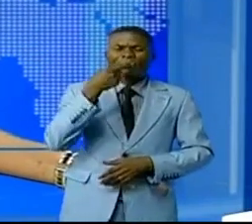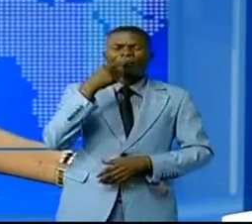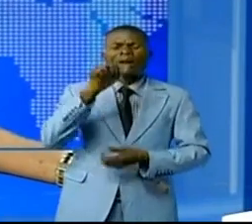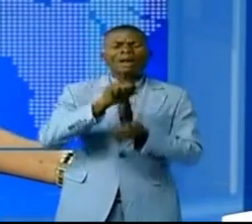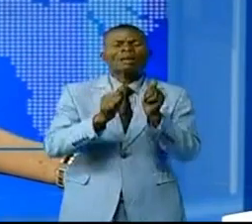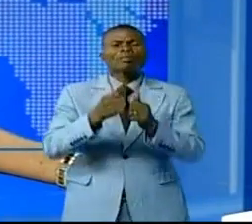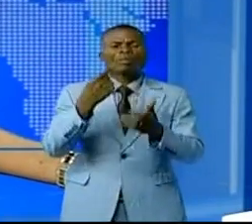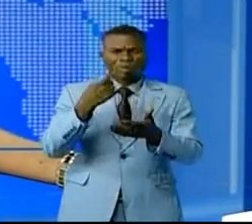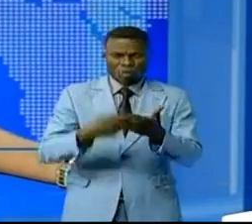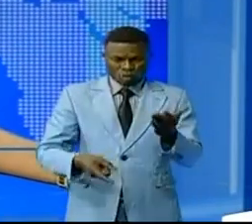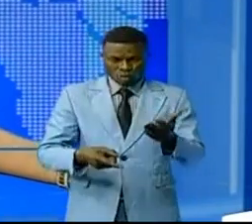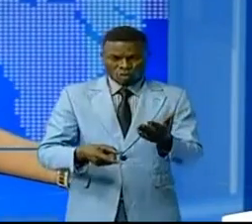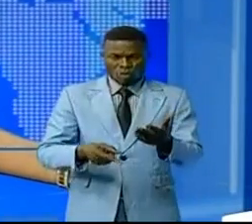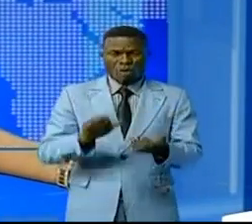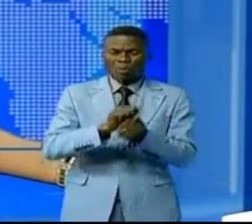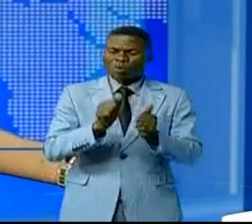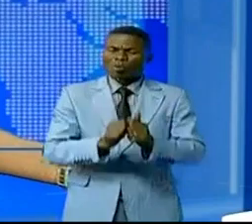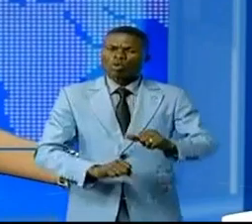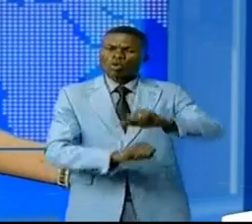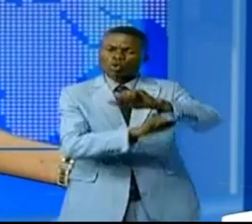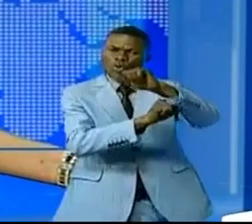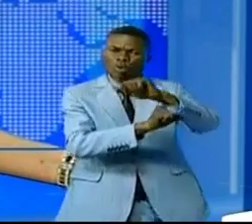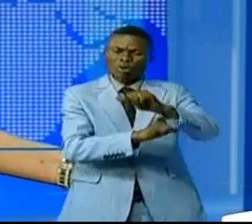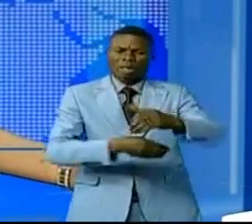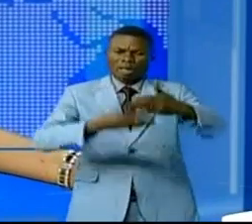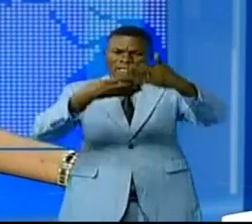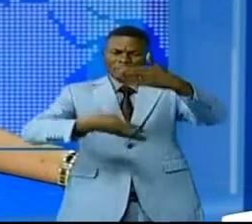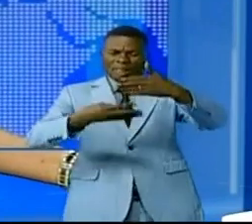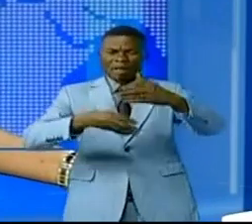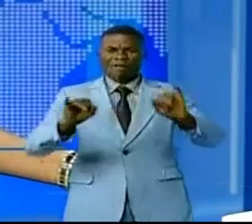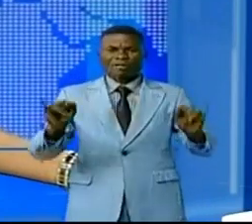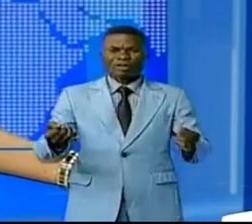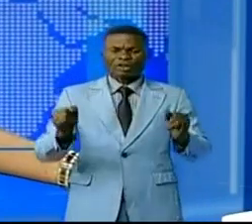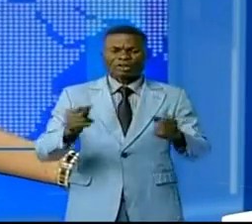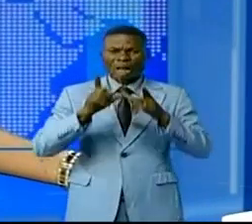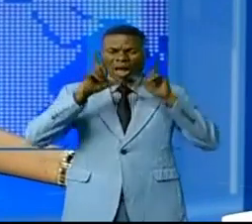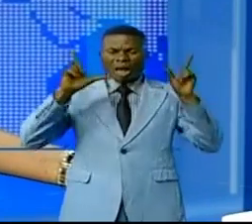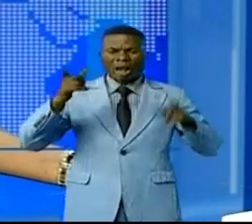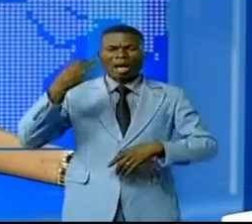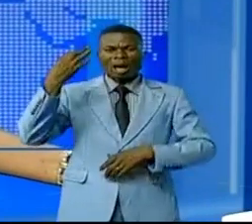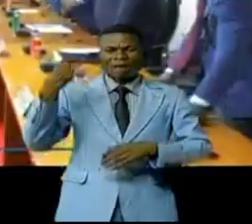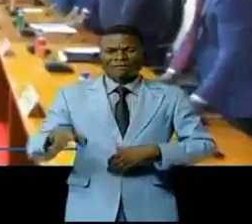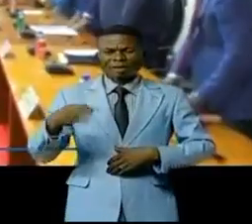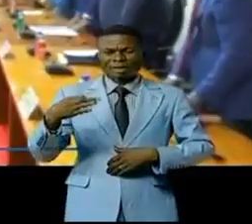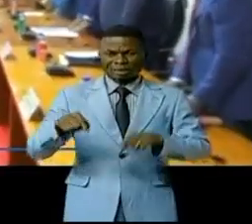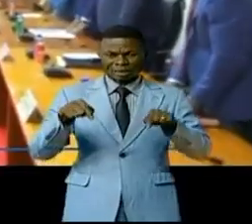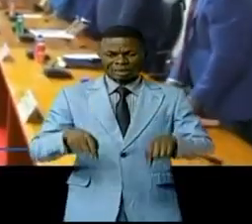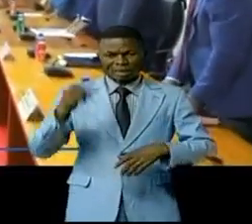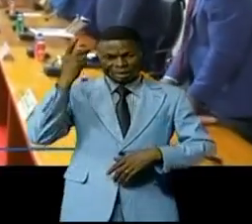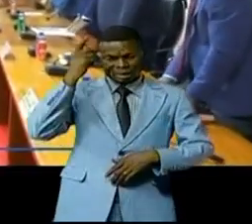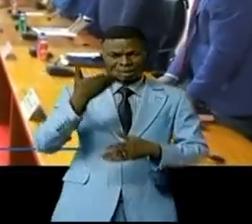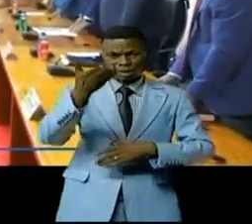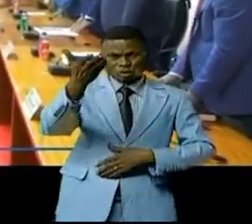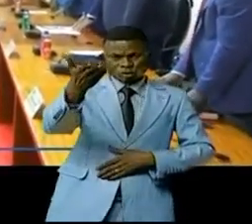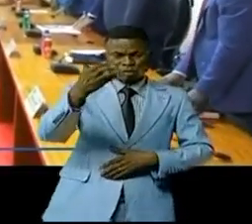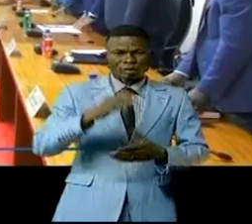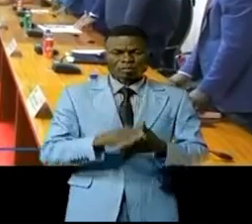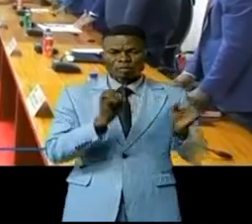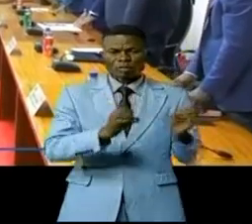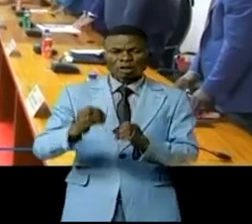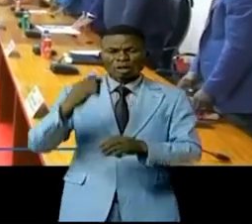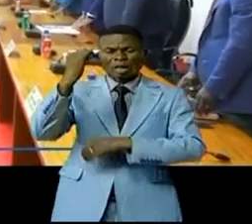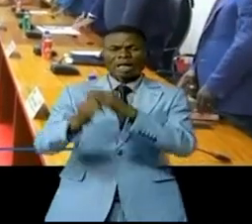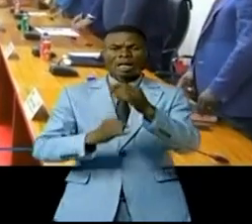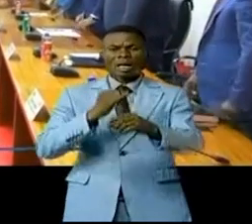Samalukonde autour de l'accompagnement du 9e jeu de la francophonie à Kinshasa. L'Organisation internationale